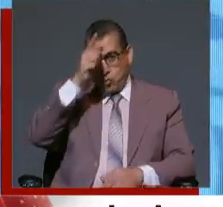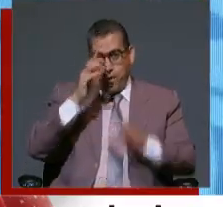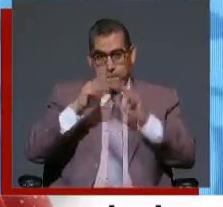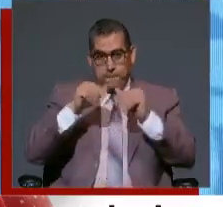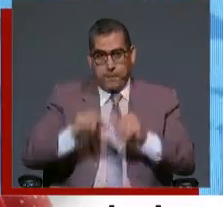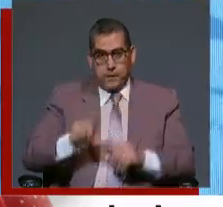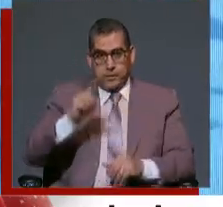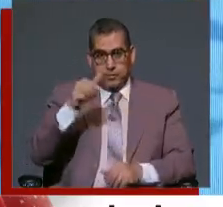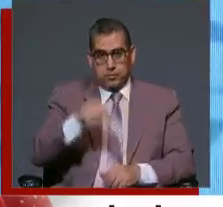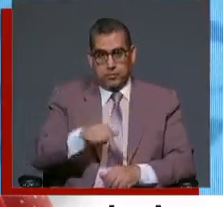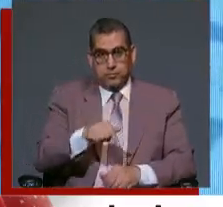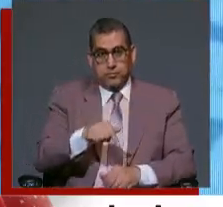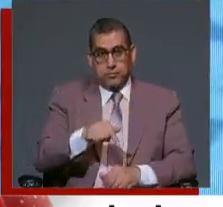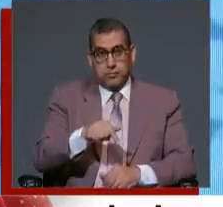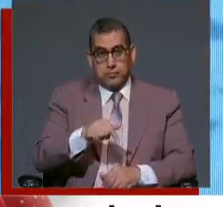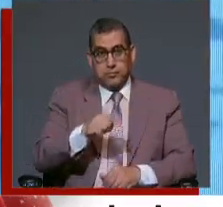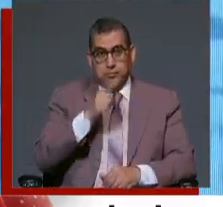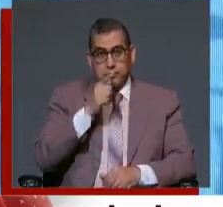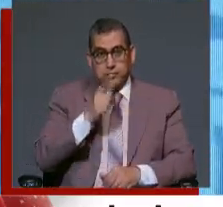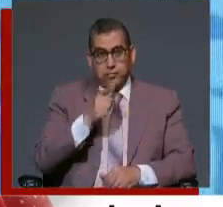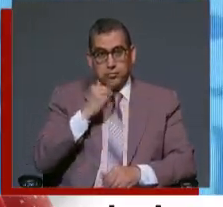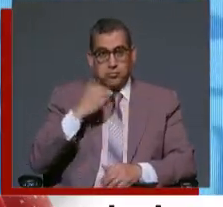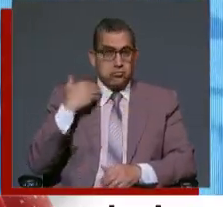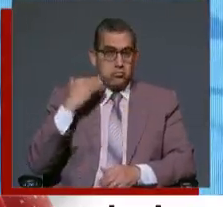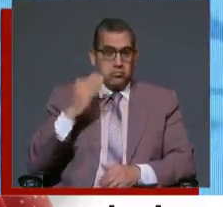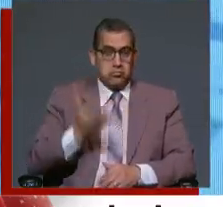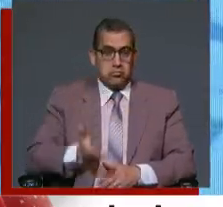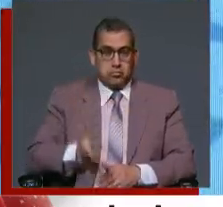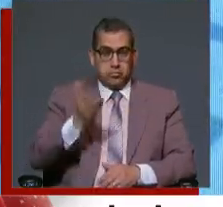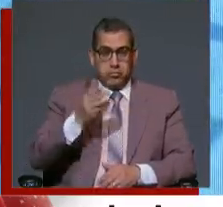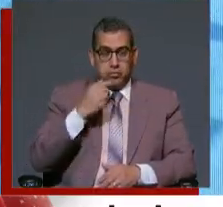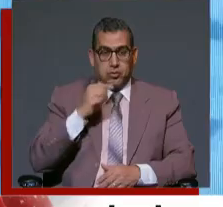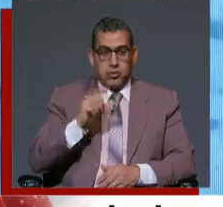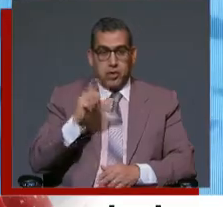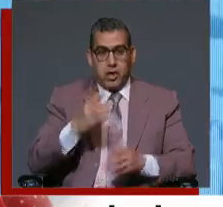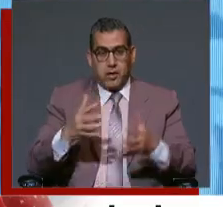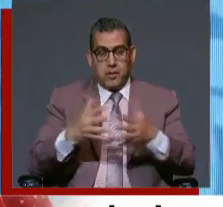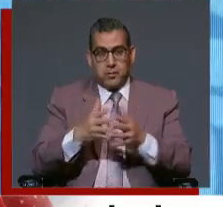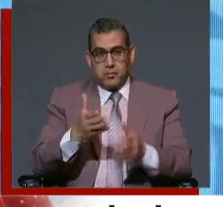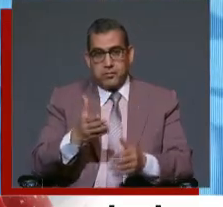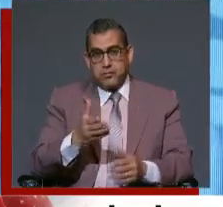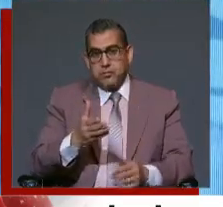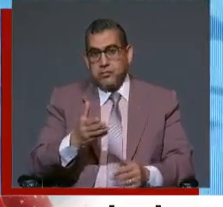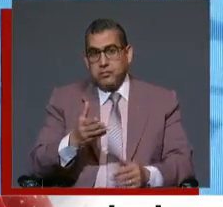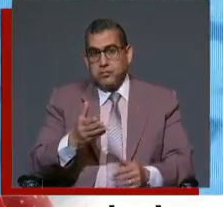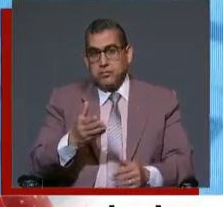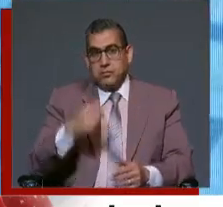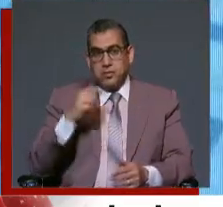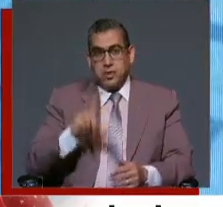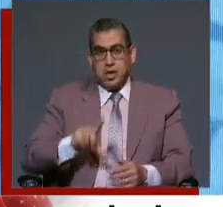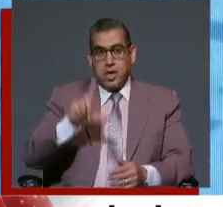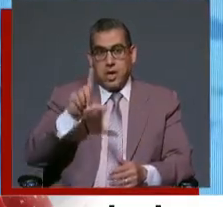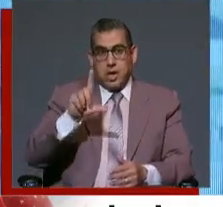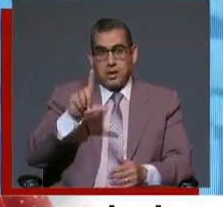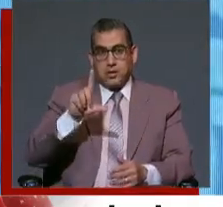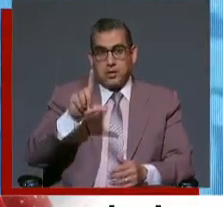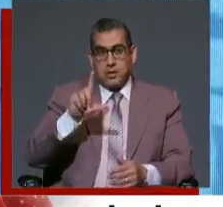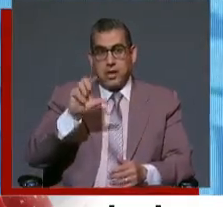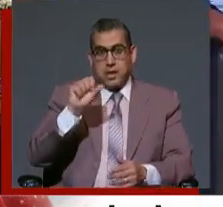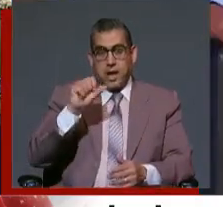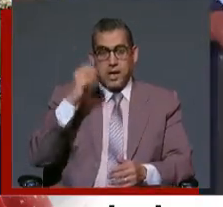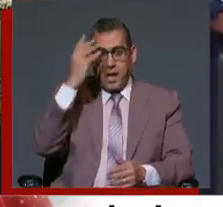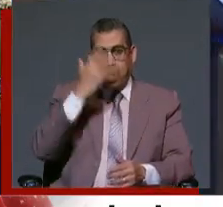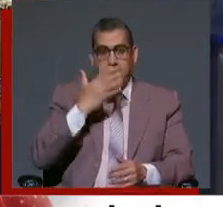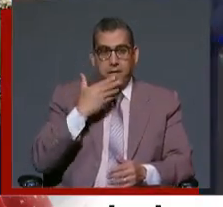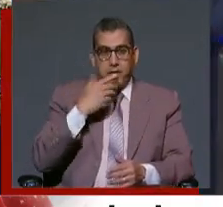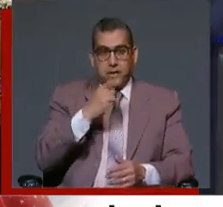العربية، صاحب الفخامة أزالي أسواني، رئيس اتحاد جزر